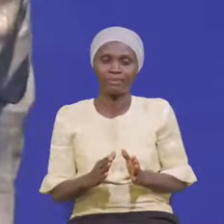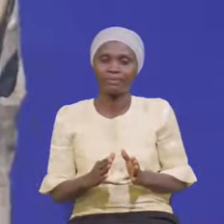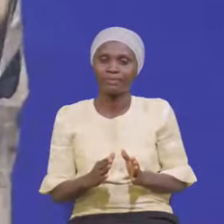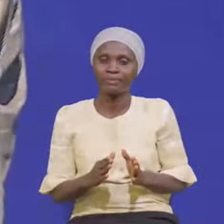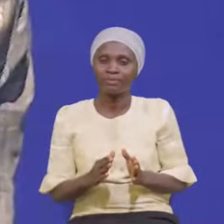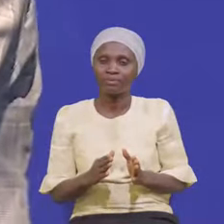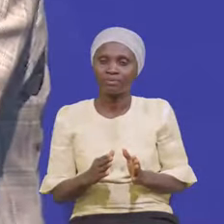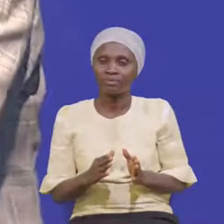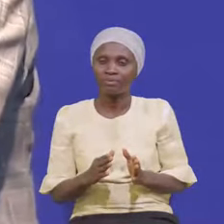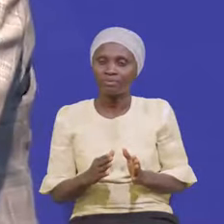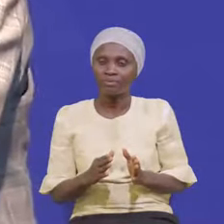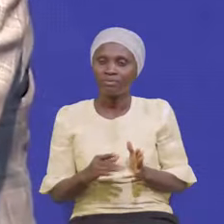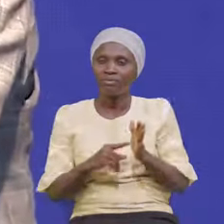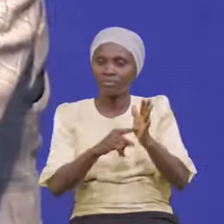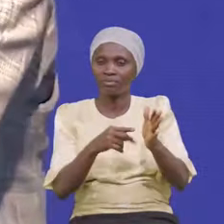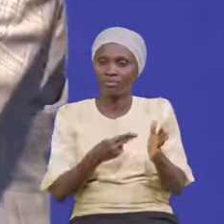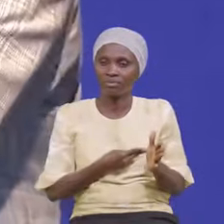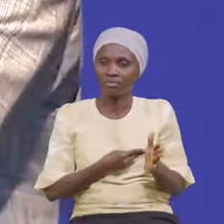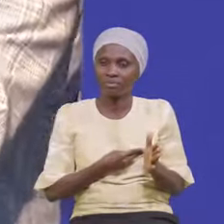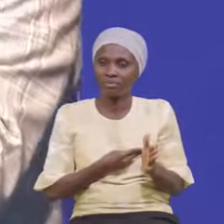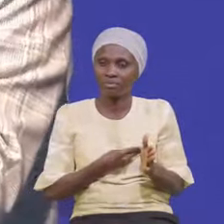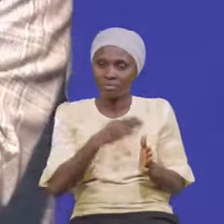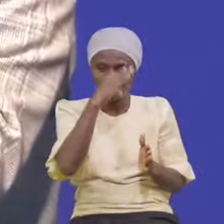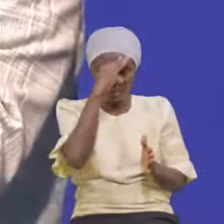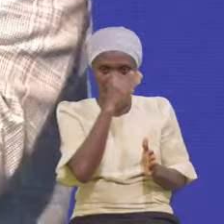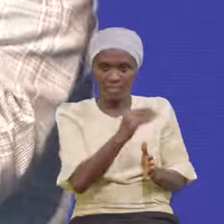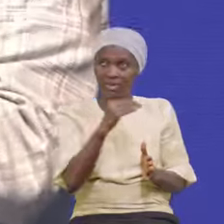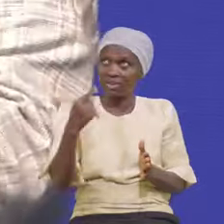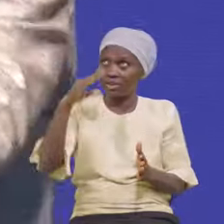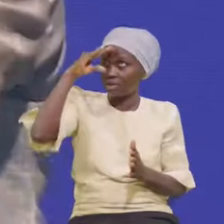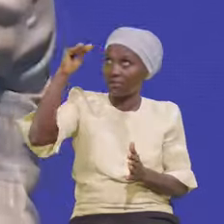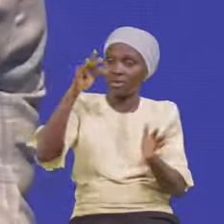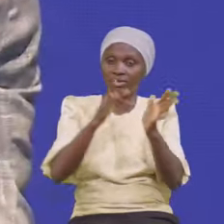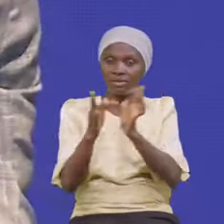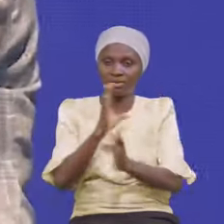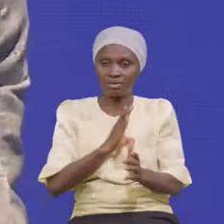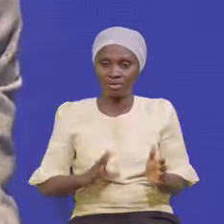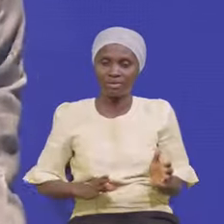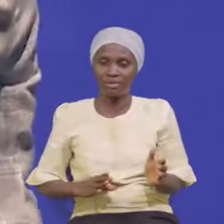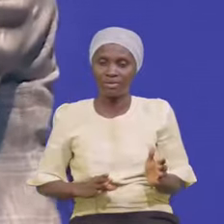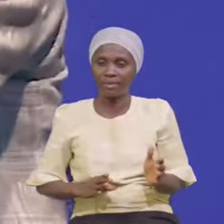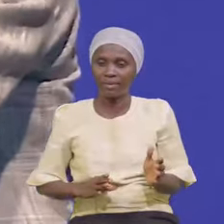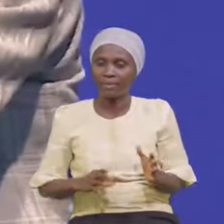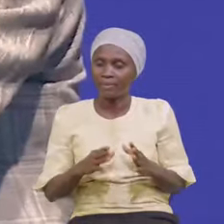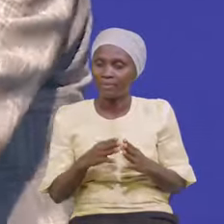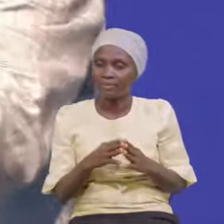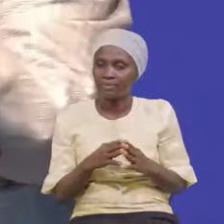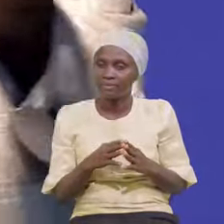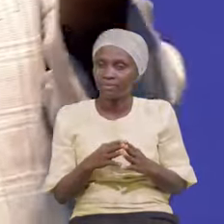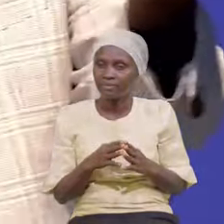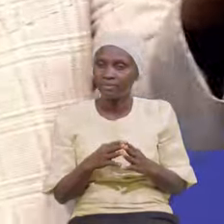యొక్క మధ్యవర్తిని మన ముందుంచుతున్నాడు. మన Jesus Christ, Christ Jesus. ఆ మధ్యవర్తియే మనుషుడుగా